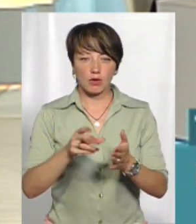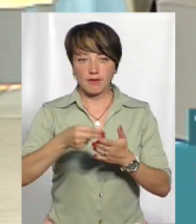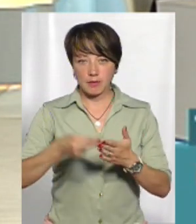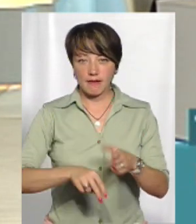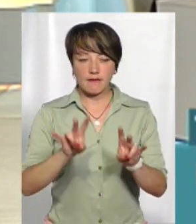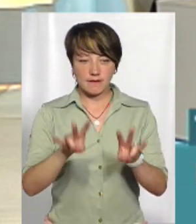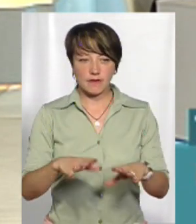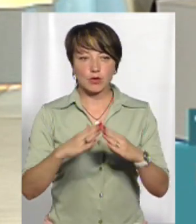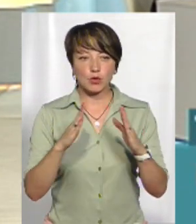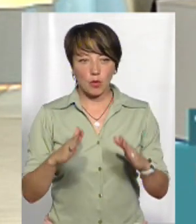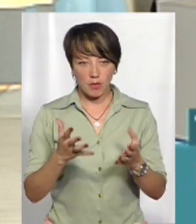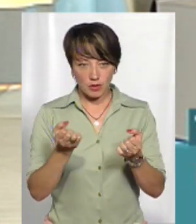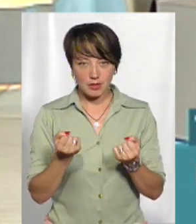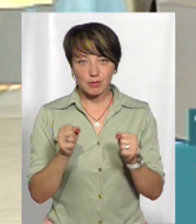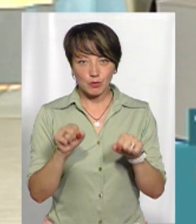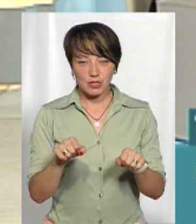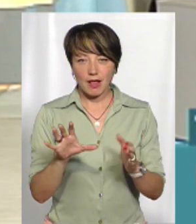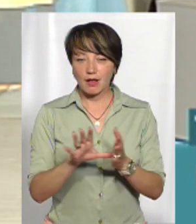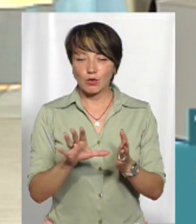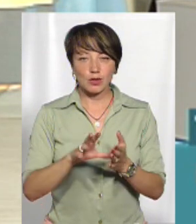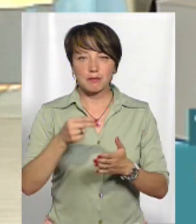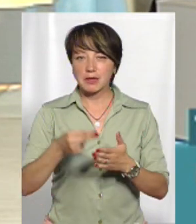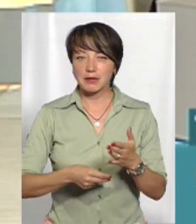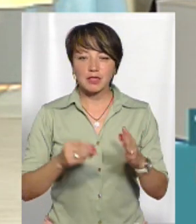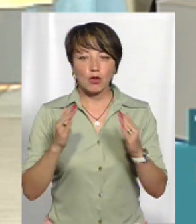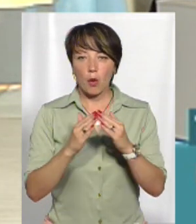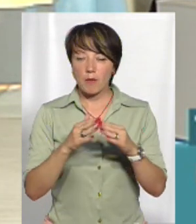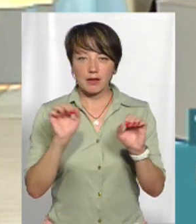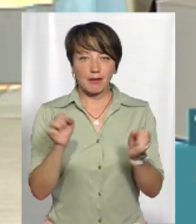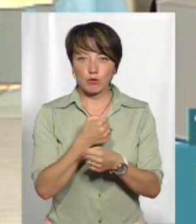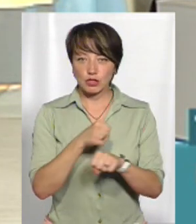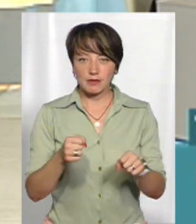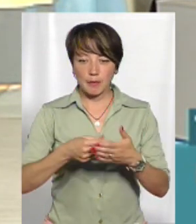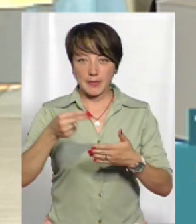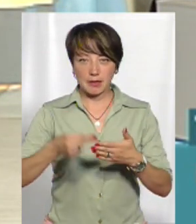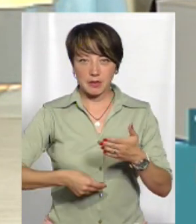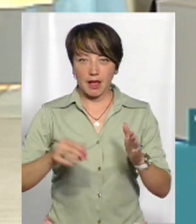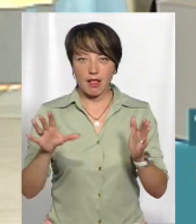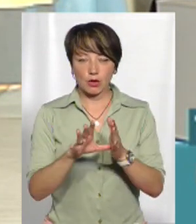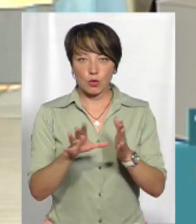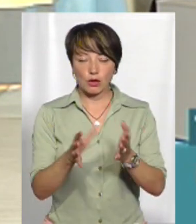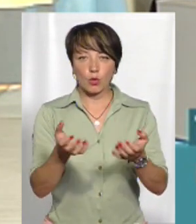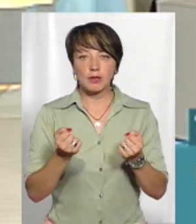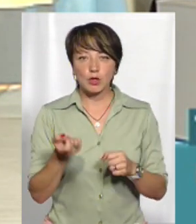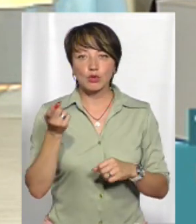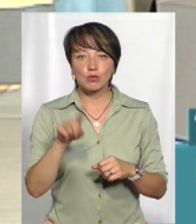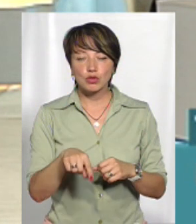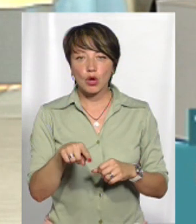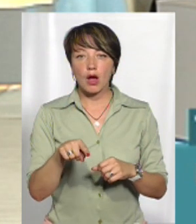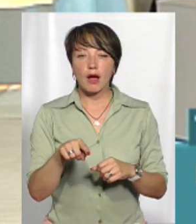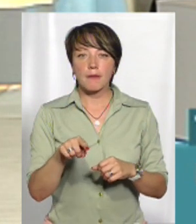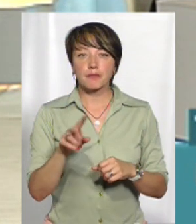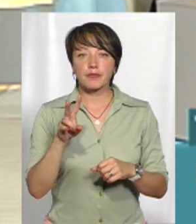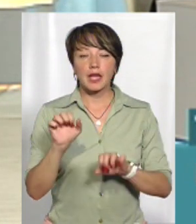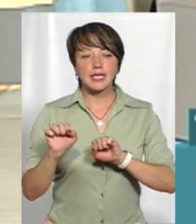підпису. Не виходячи з дому, можна отримати? На жаль, не виходячи з дому, такого електронного цифрового підпису не можна отримати, тому що він йде